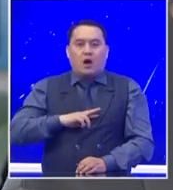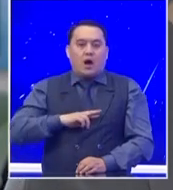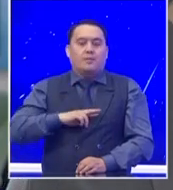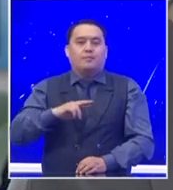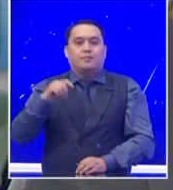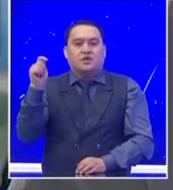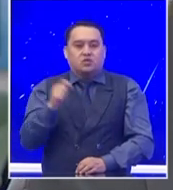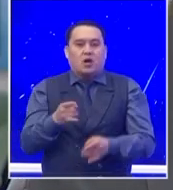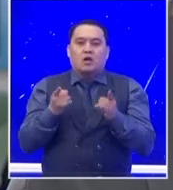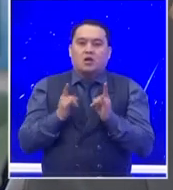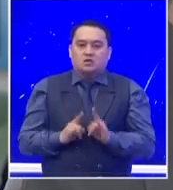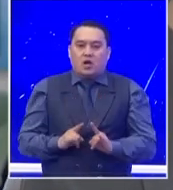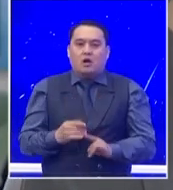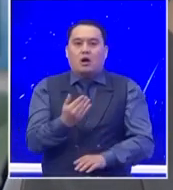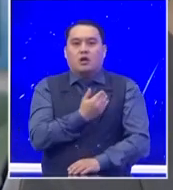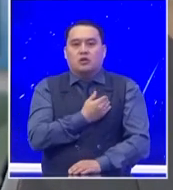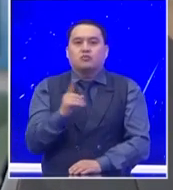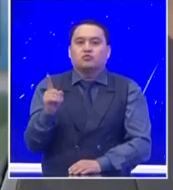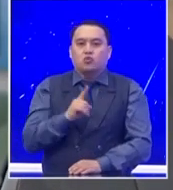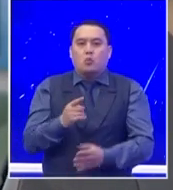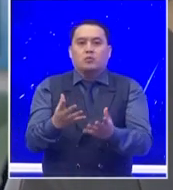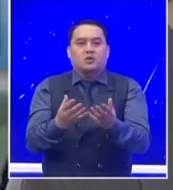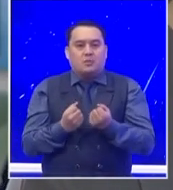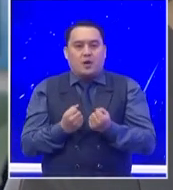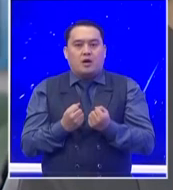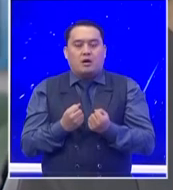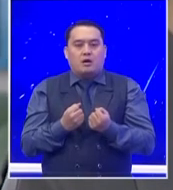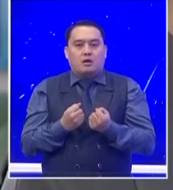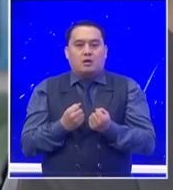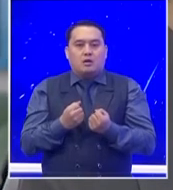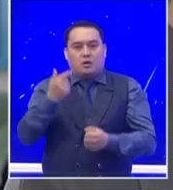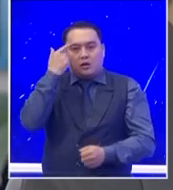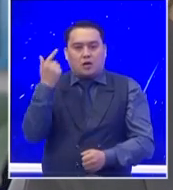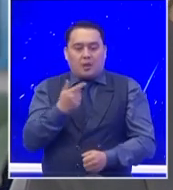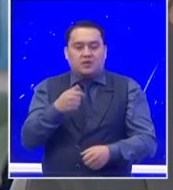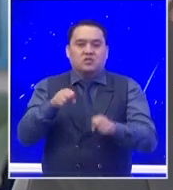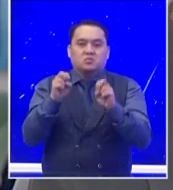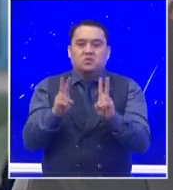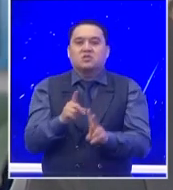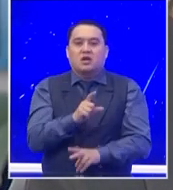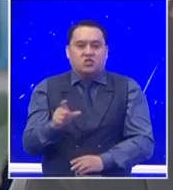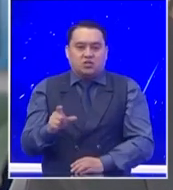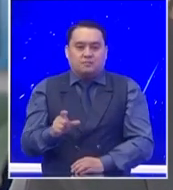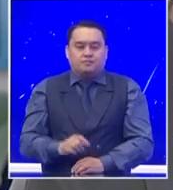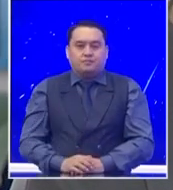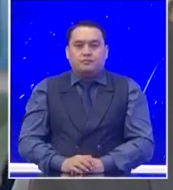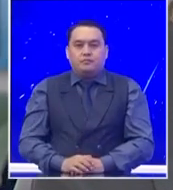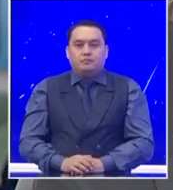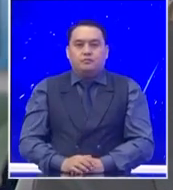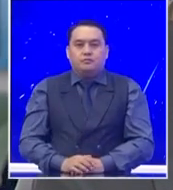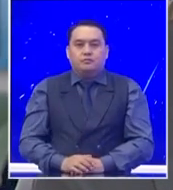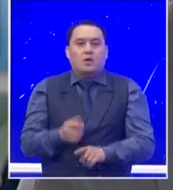пришла рожать, очень хотелось, чтобы принимала роды очень квалифицированный, хороший врач. И я